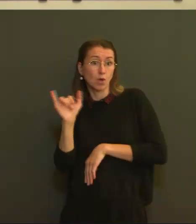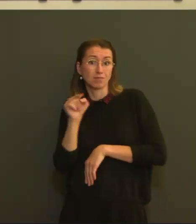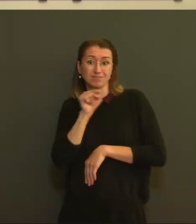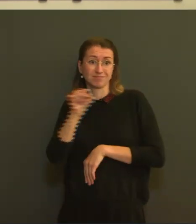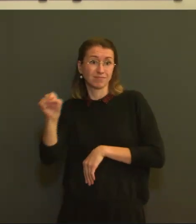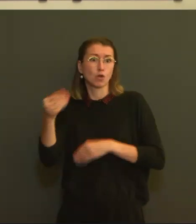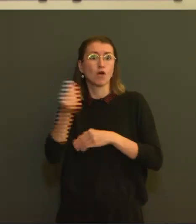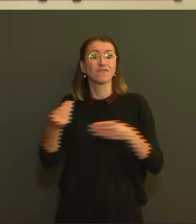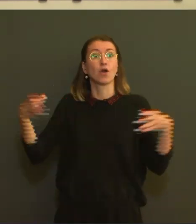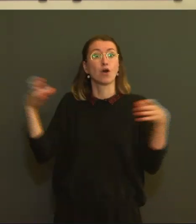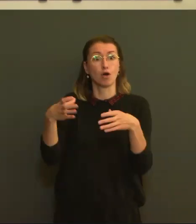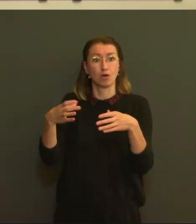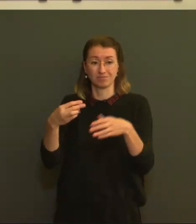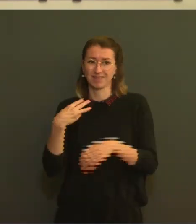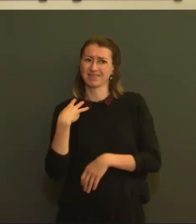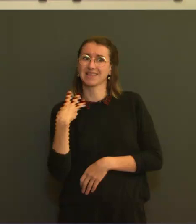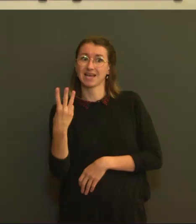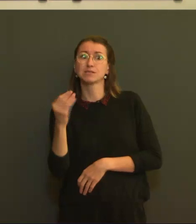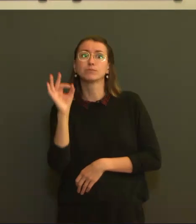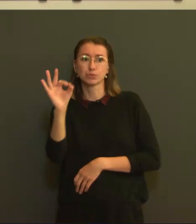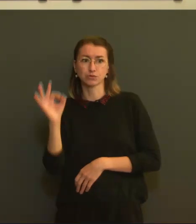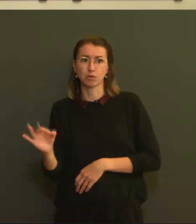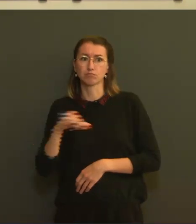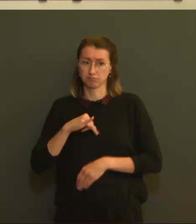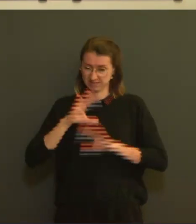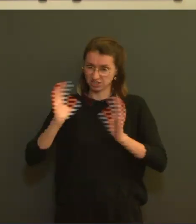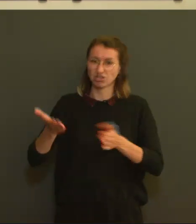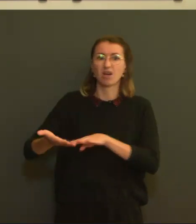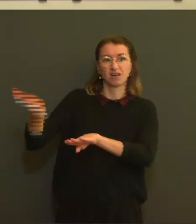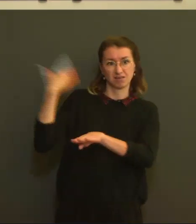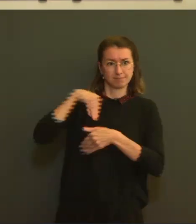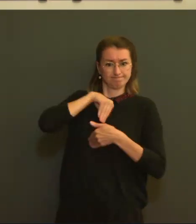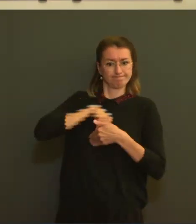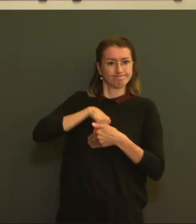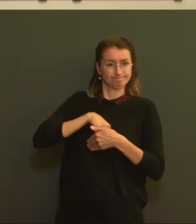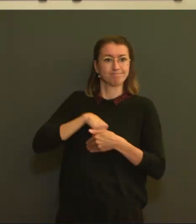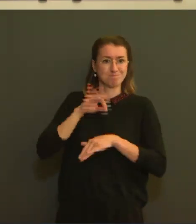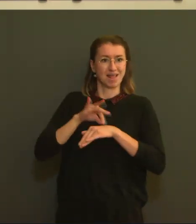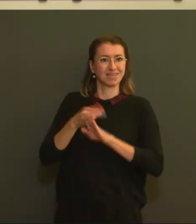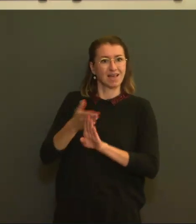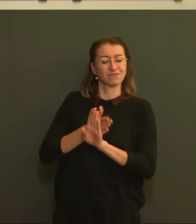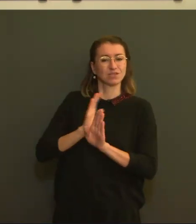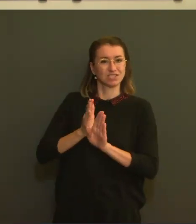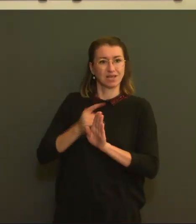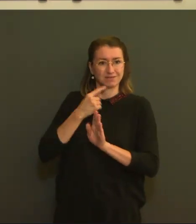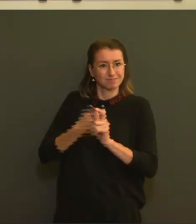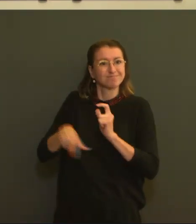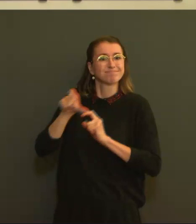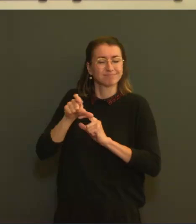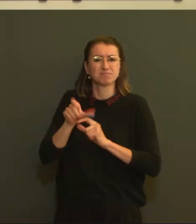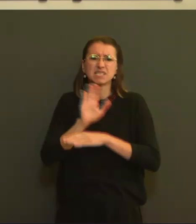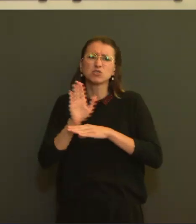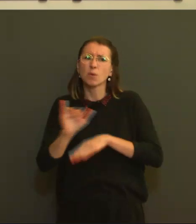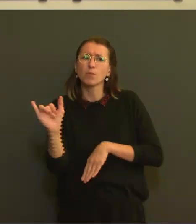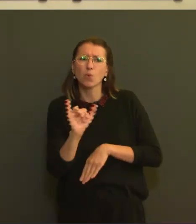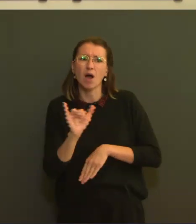maladies sous-jacentes, hein, des facteurs de comorbidité. Et parmi ces facteurs de comorbidité, on trouvait surtout